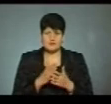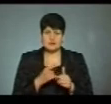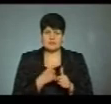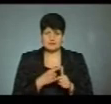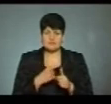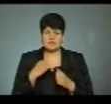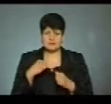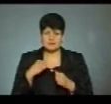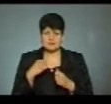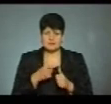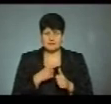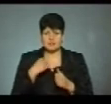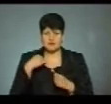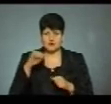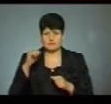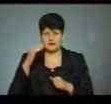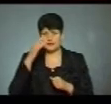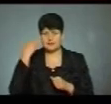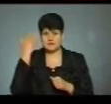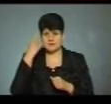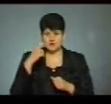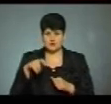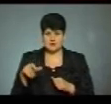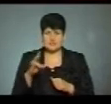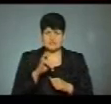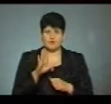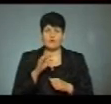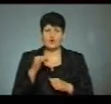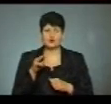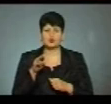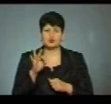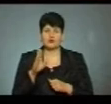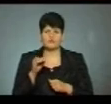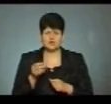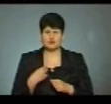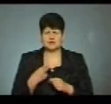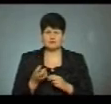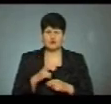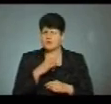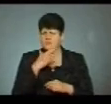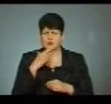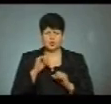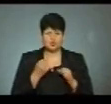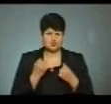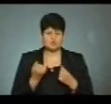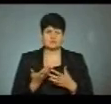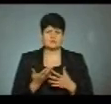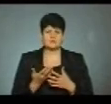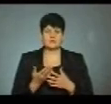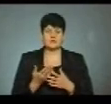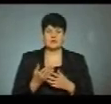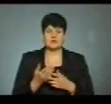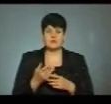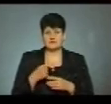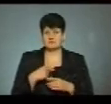імені героя Небесної Сотні Назарія Войтовича. До нас приходили до школи багато друзів, багато товаришів Назарія. Та й він